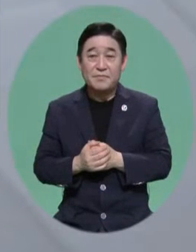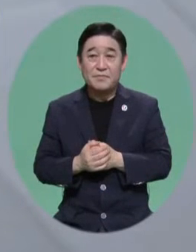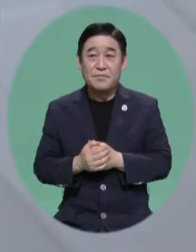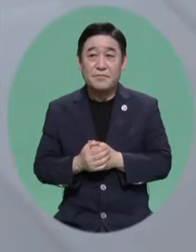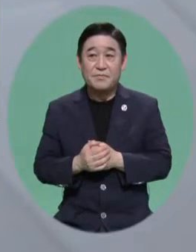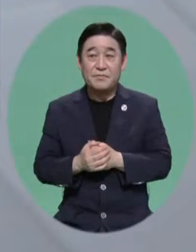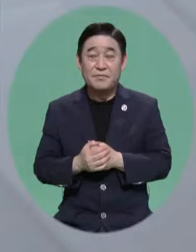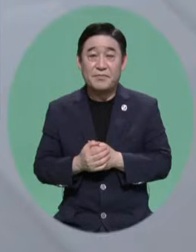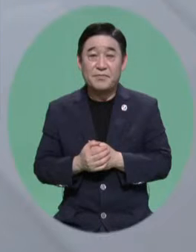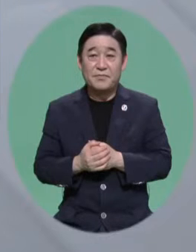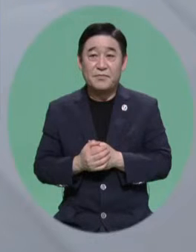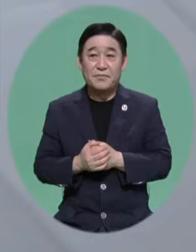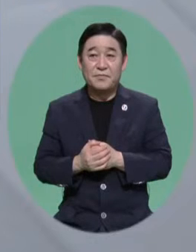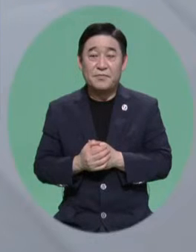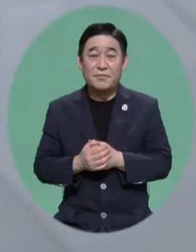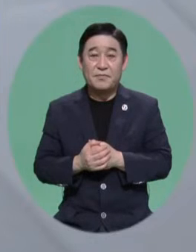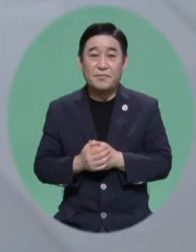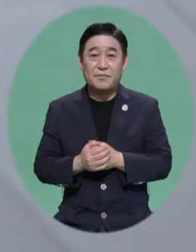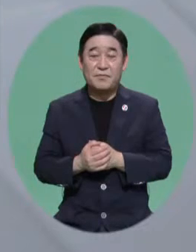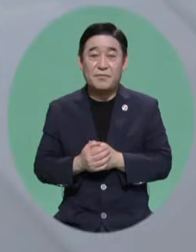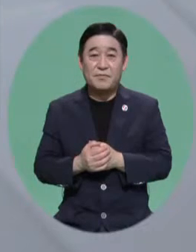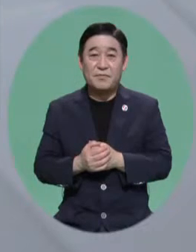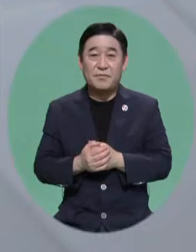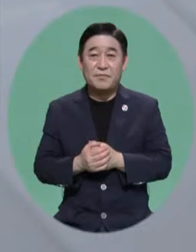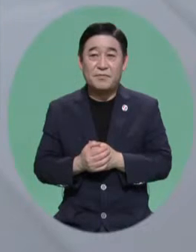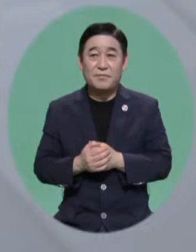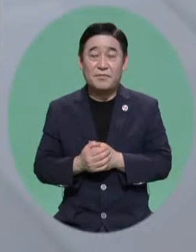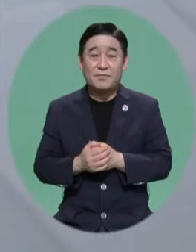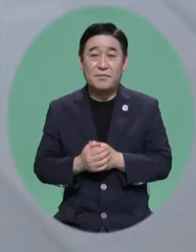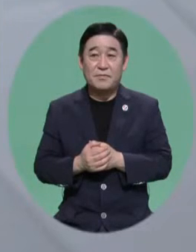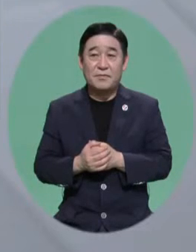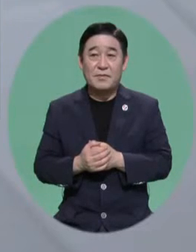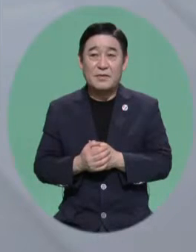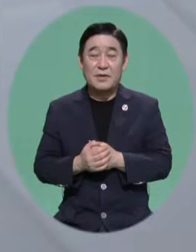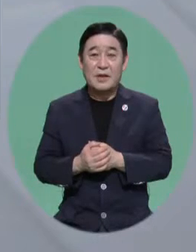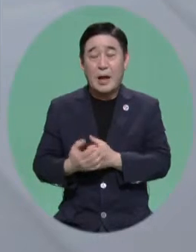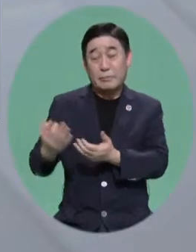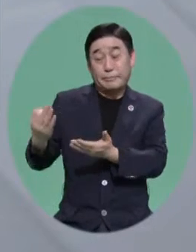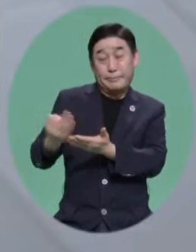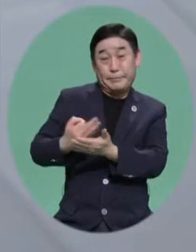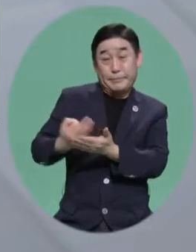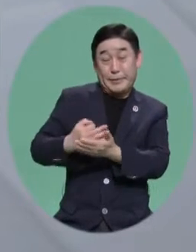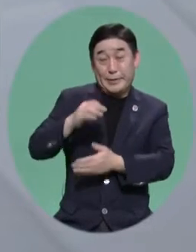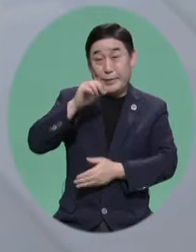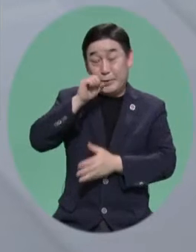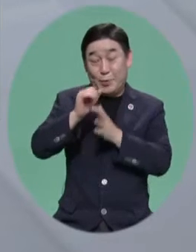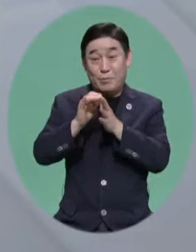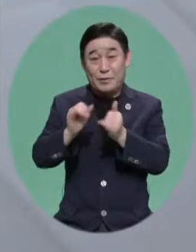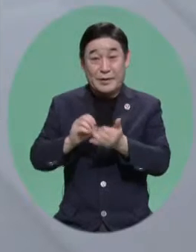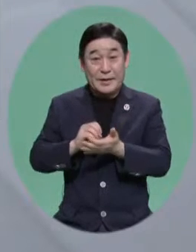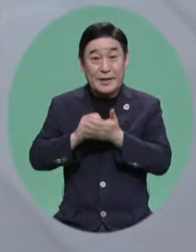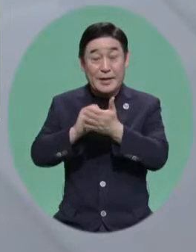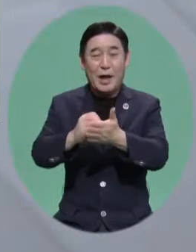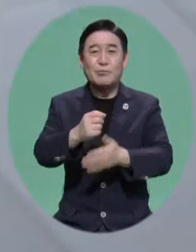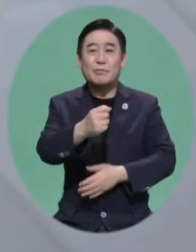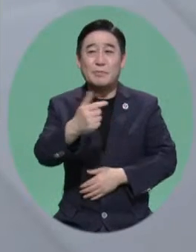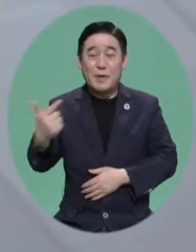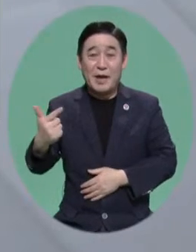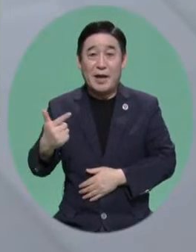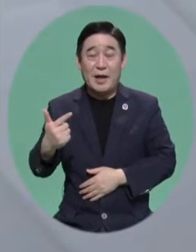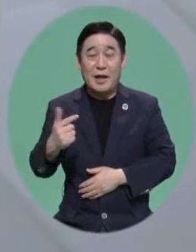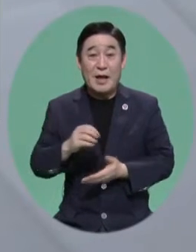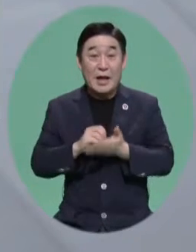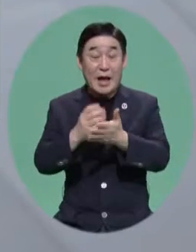소치 그거 아십니까 지금 어 형편이 좋은 분들은 가입률 도 높고 그리고 또